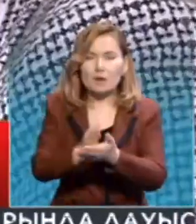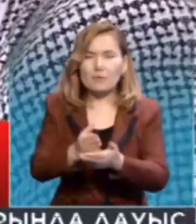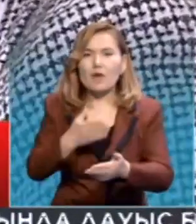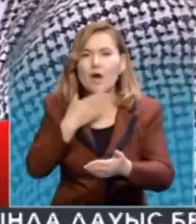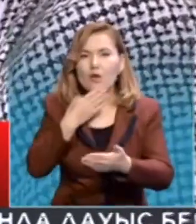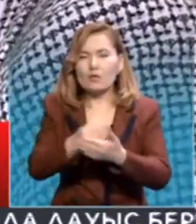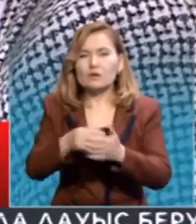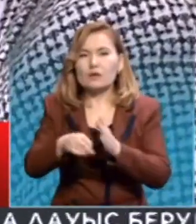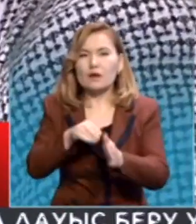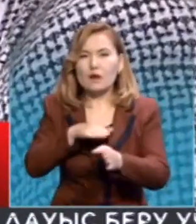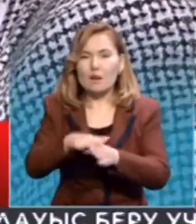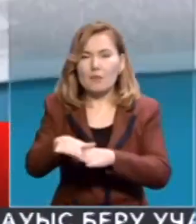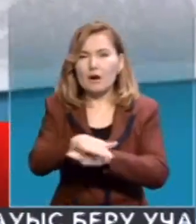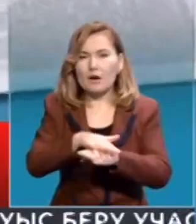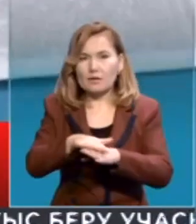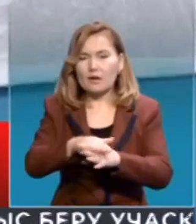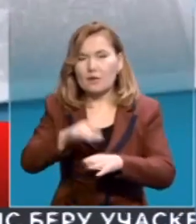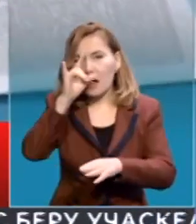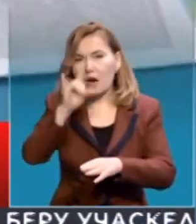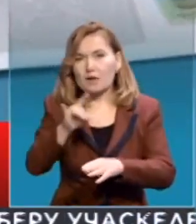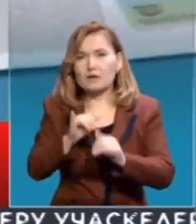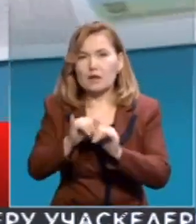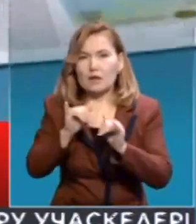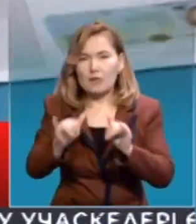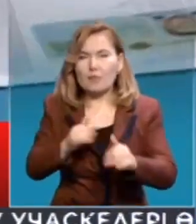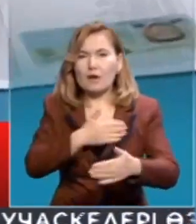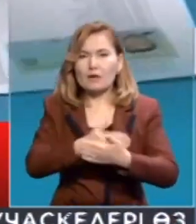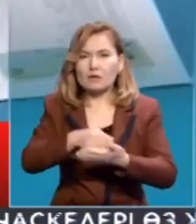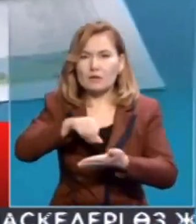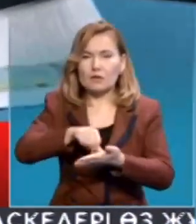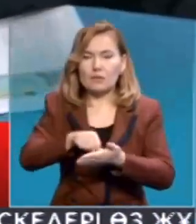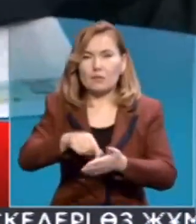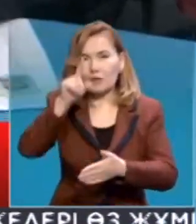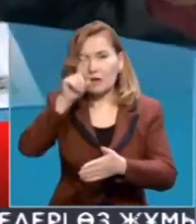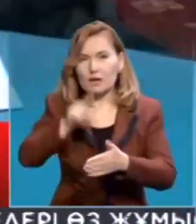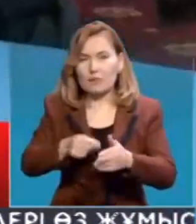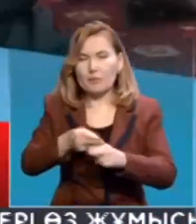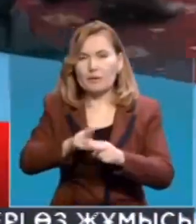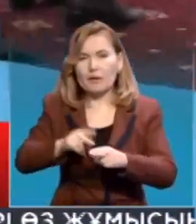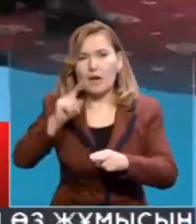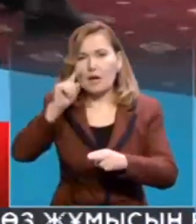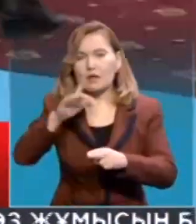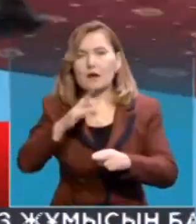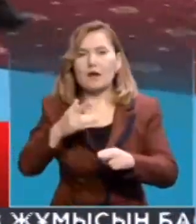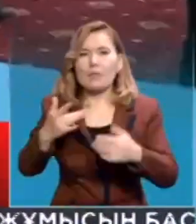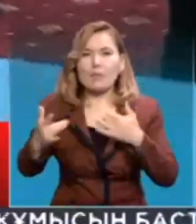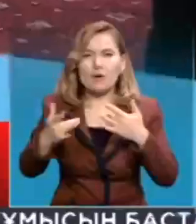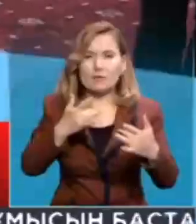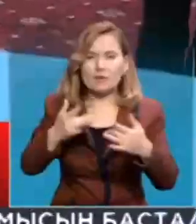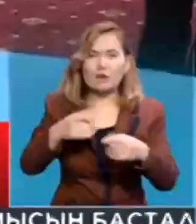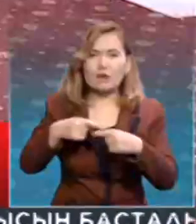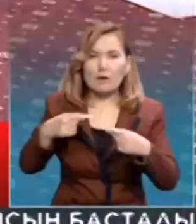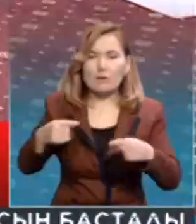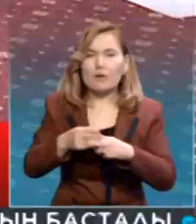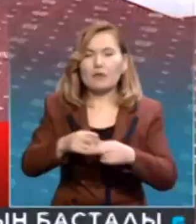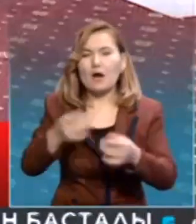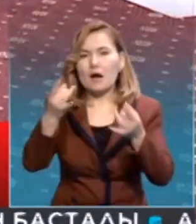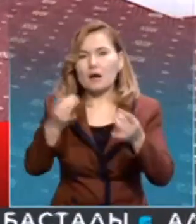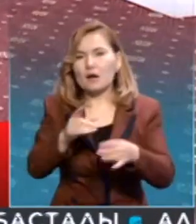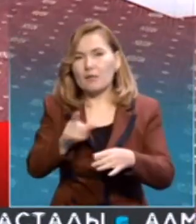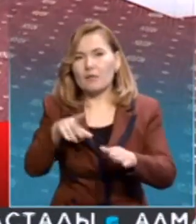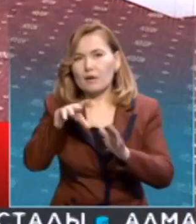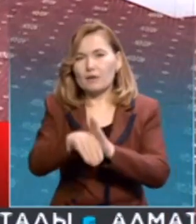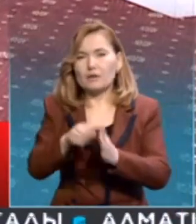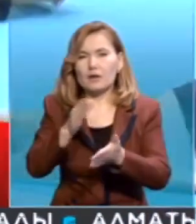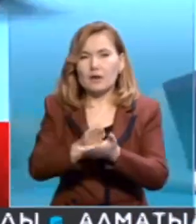таңдауын жасап үлгерген тұрғындар осылайша елдің дамуына үлес қосатынына сенімді. Олардың ішінде танымал саясаткерлер, өнер адамдары және қарапайым тұрғындар да